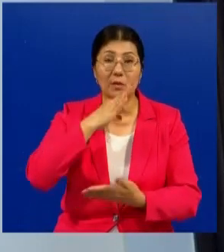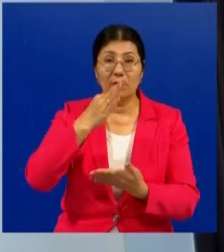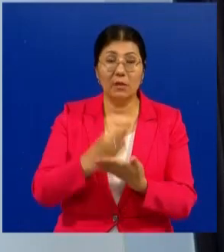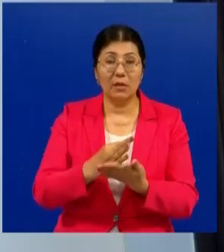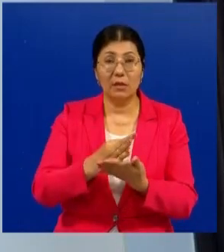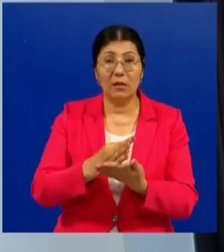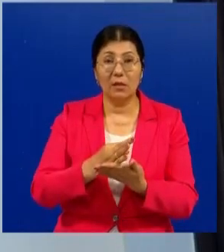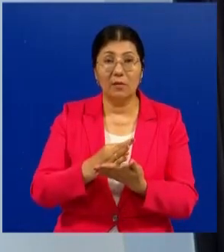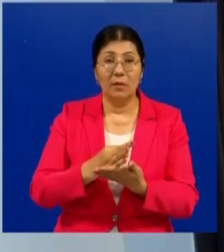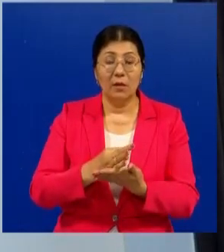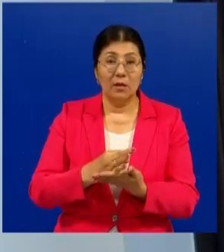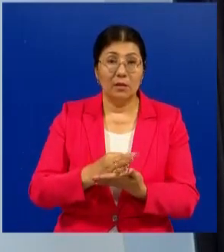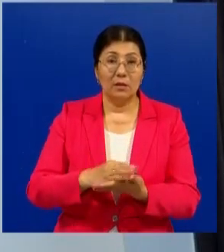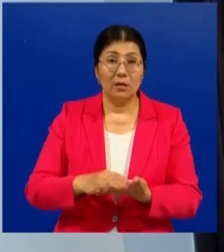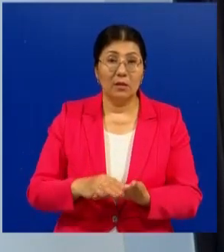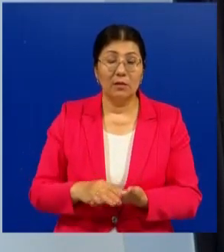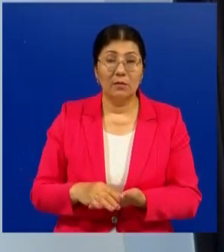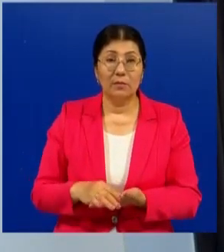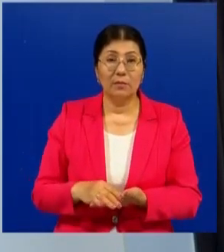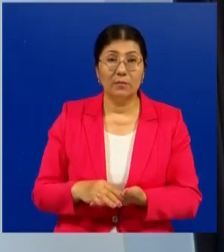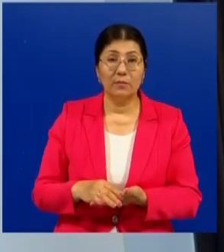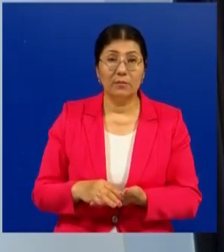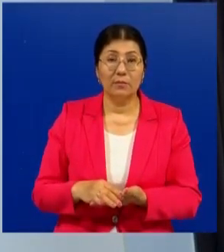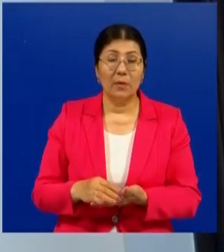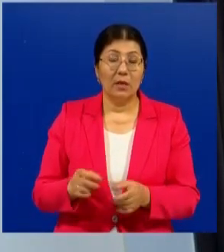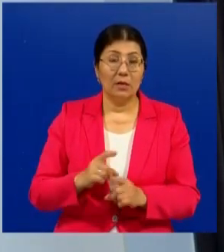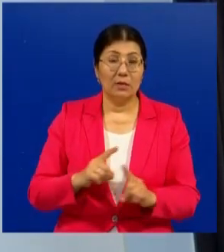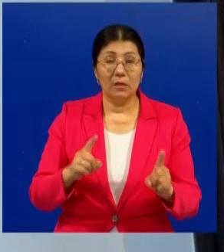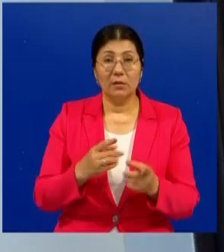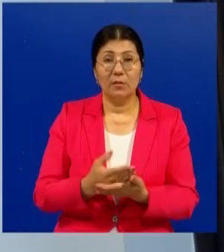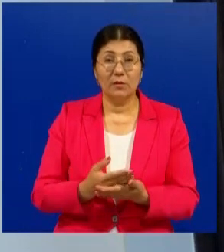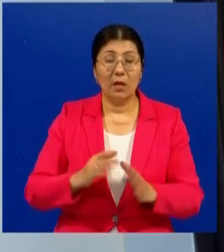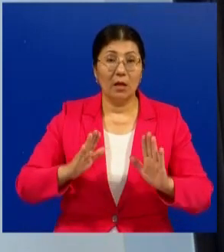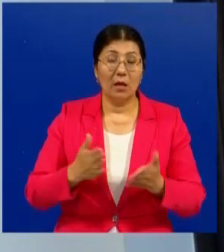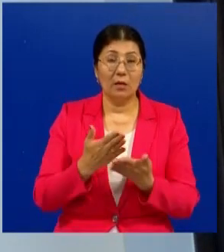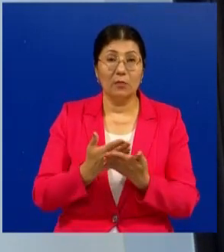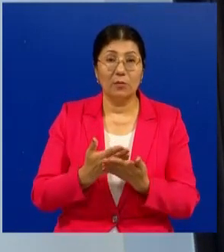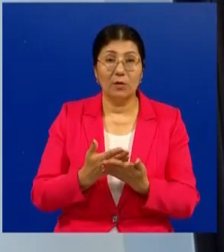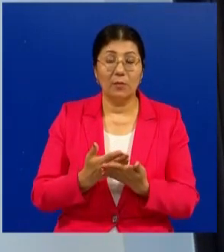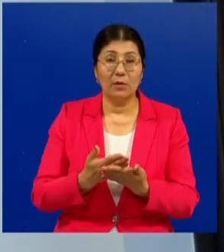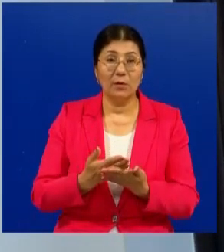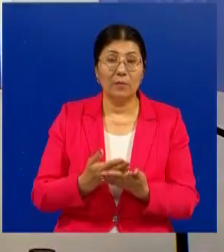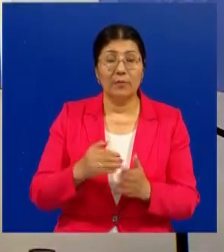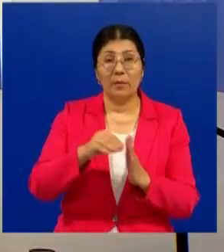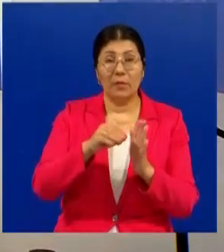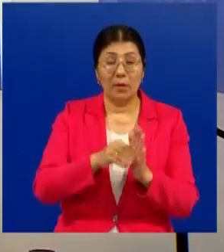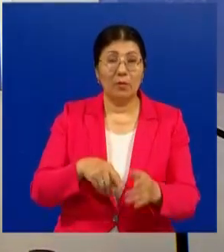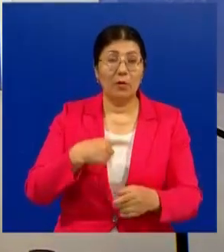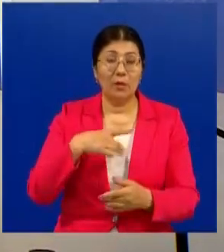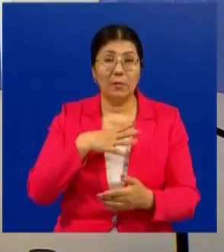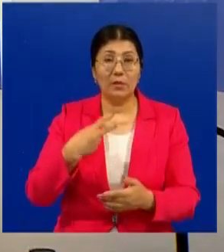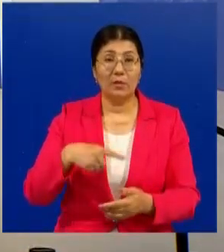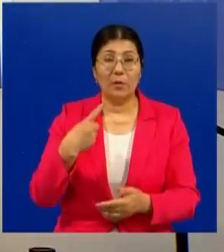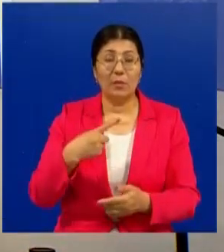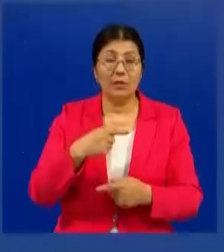бір сергек, адами көзбен бір көкірек ояу, көзі ашық жағдайда қарауы туралы, талап туралы айтылды. Сондай-ақ